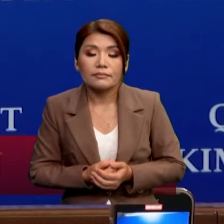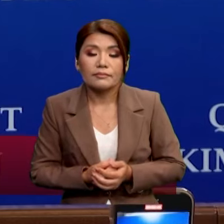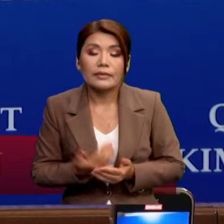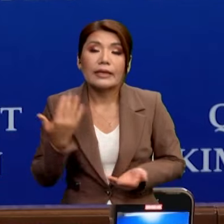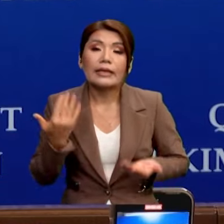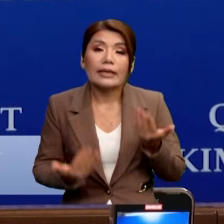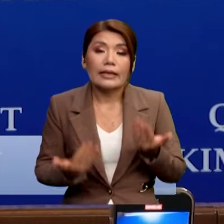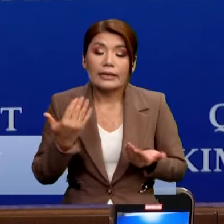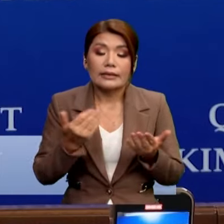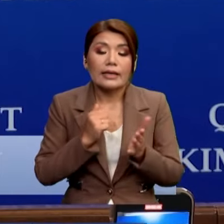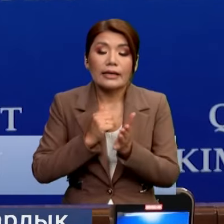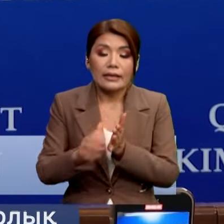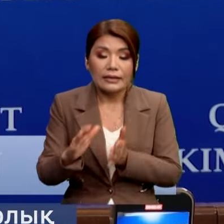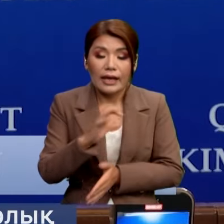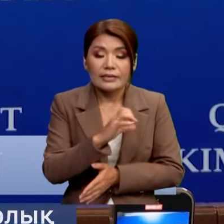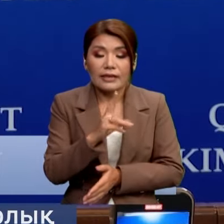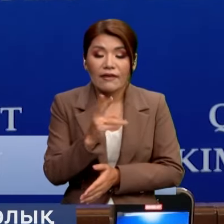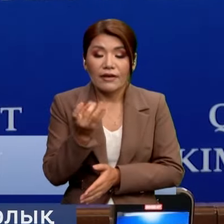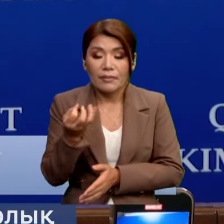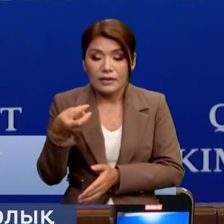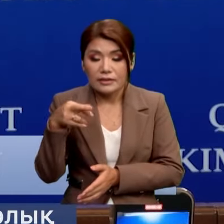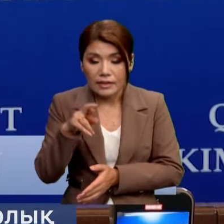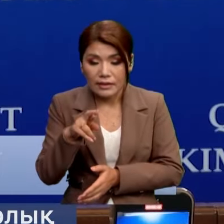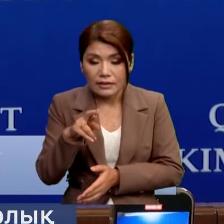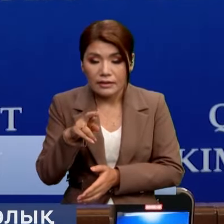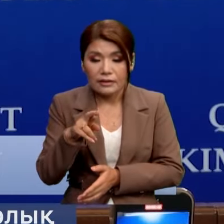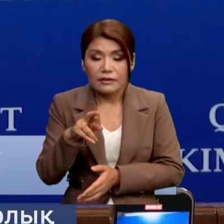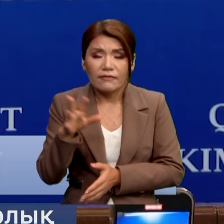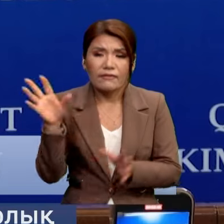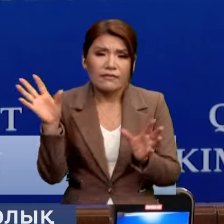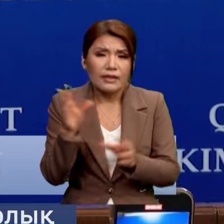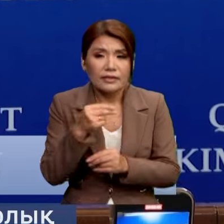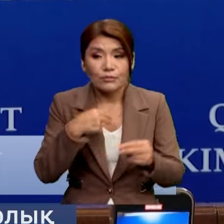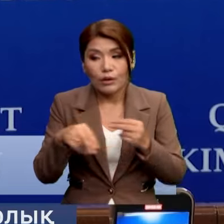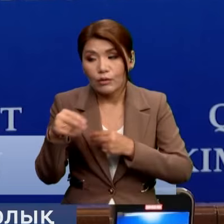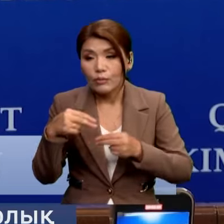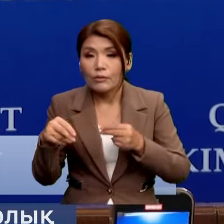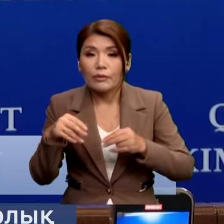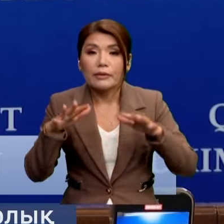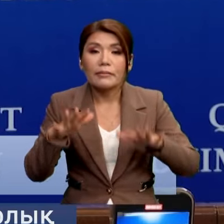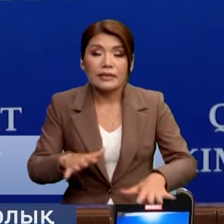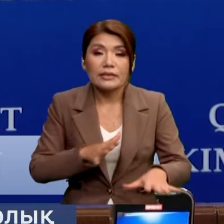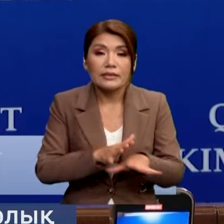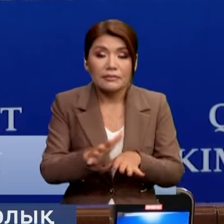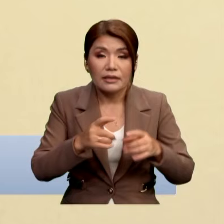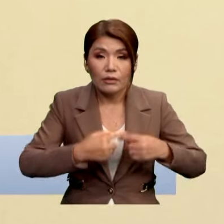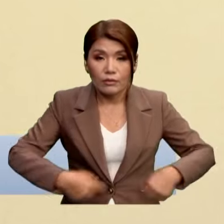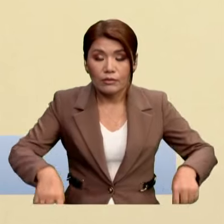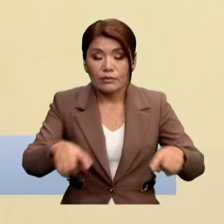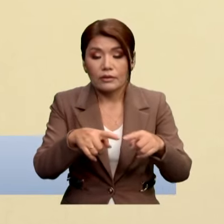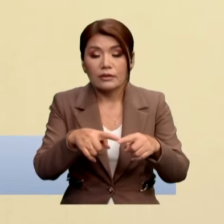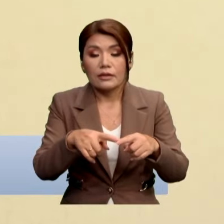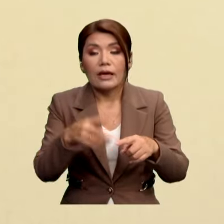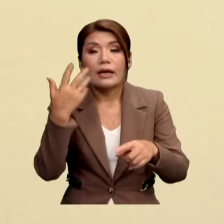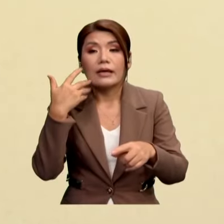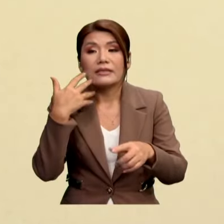Если отказываться от СК фармации, тогда весь закуп будут проводить местные исполнительные органы. И